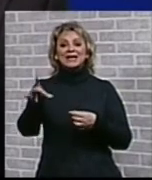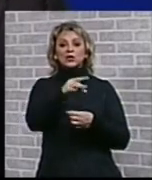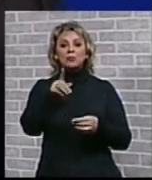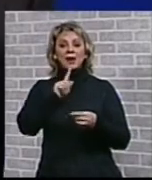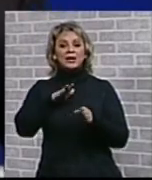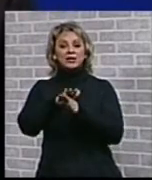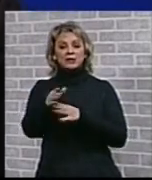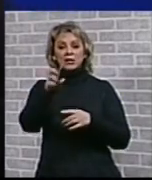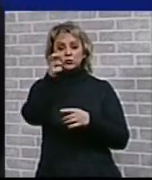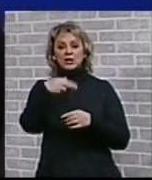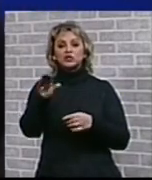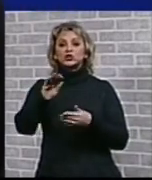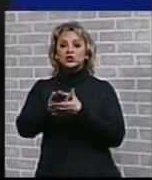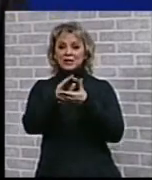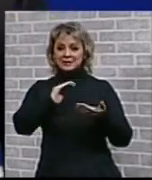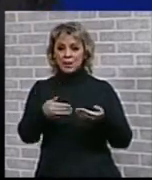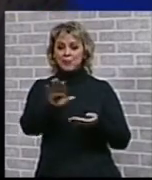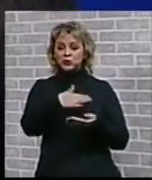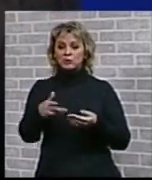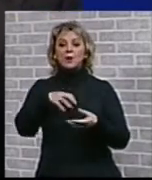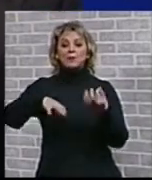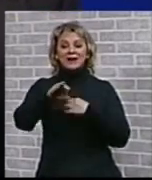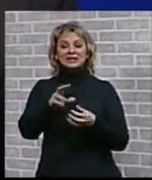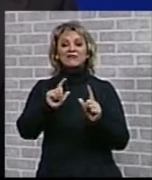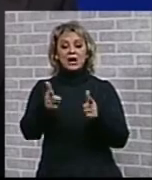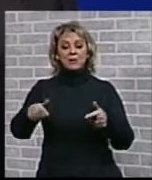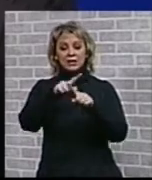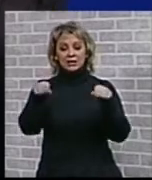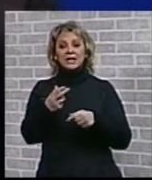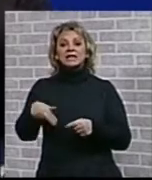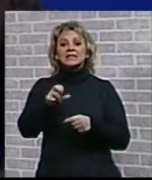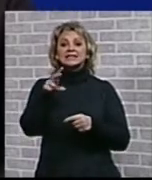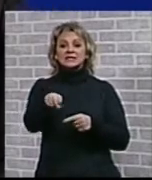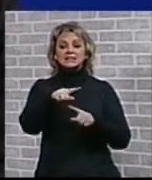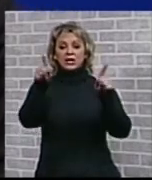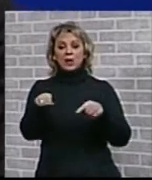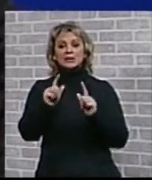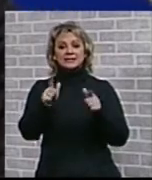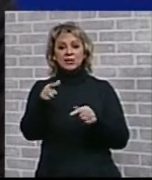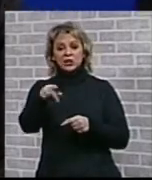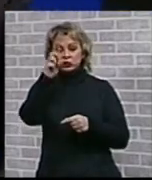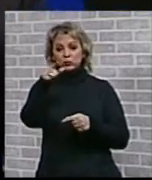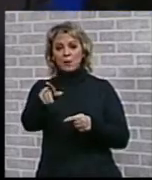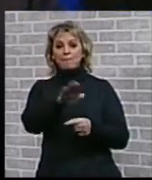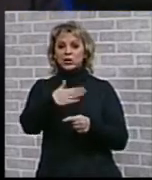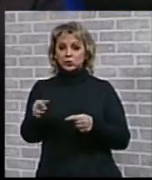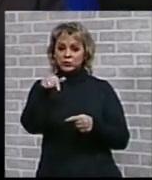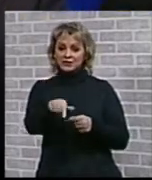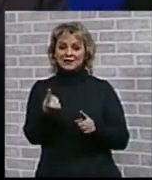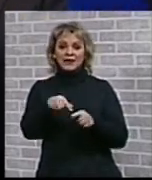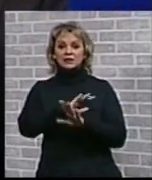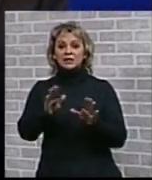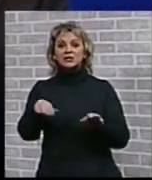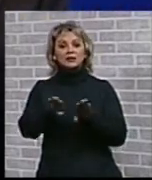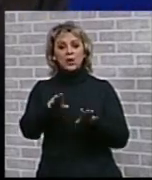реализуют государственно-частное партнерство. Реализуют проекты в рамках соглашения о концессиях или в рамках соглашения о государственно-частном партнерстве. Это не